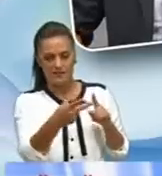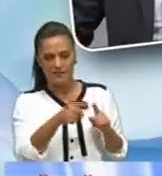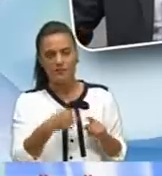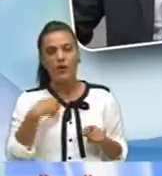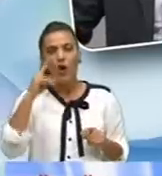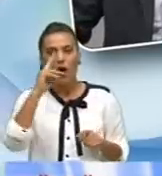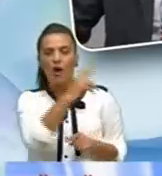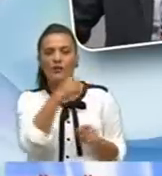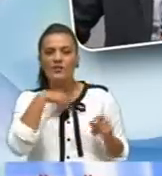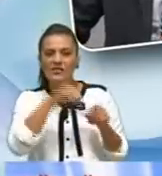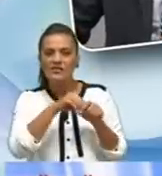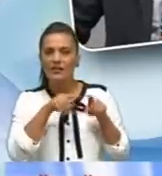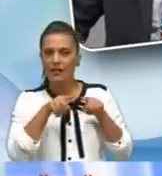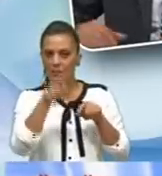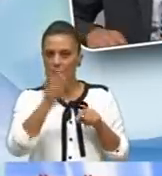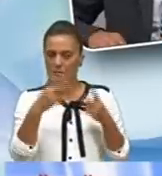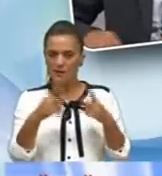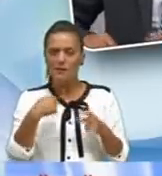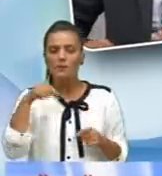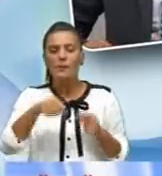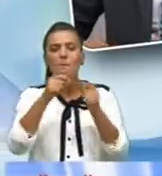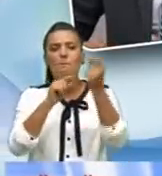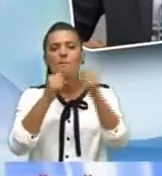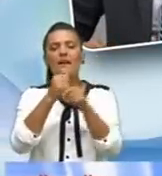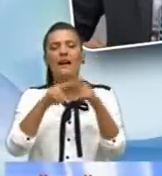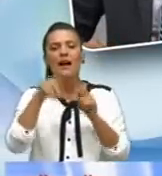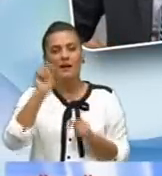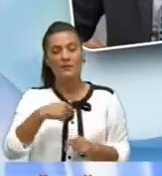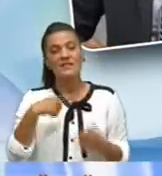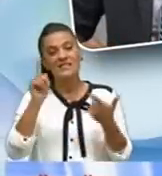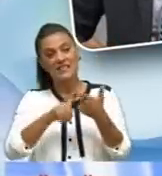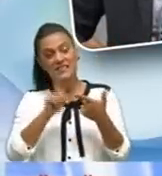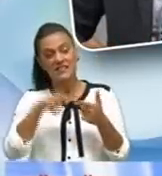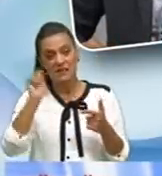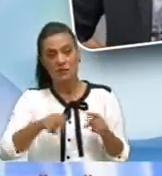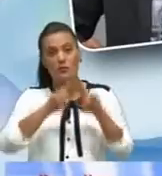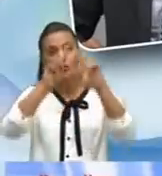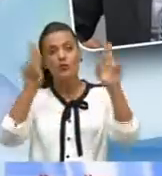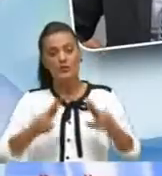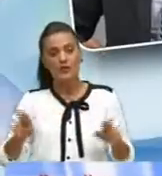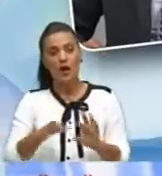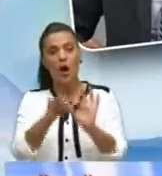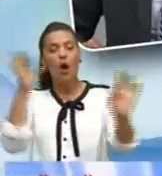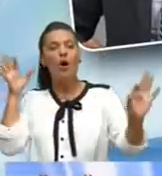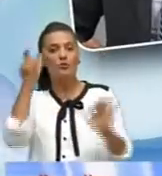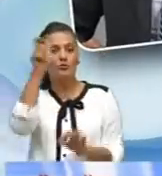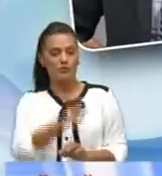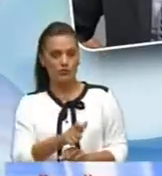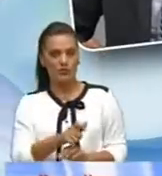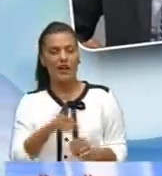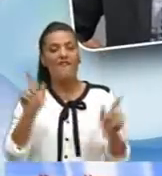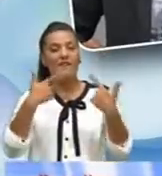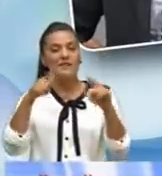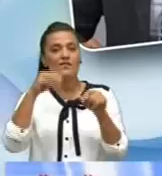buradan takip edebiliriz değil mi? Bu bizim Biga'da yaptığımız, ikincisini yaptığımız uluslararası okçuluk